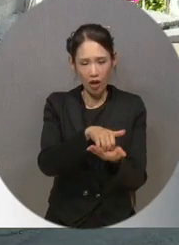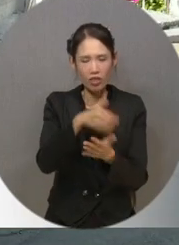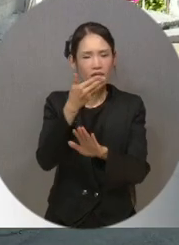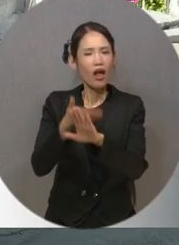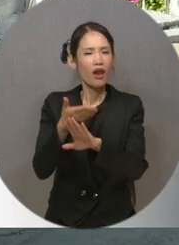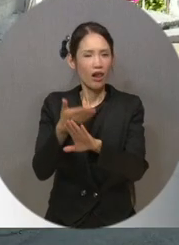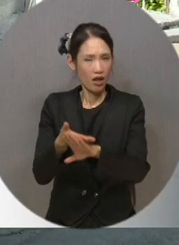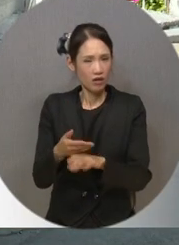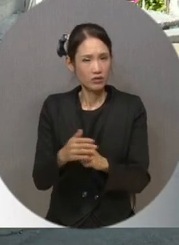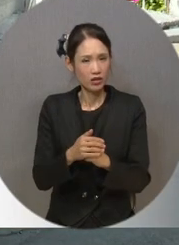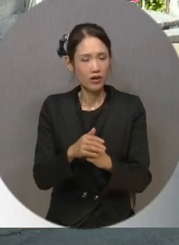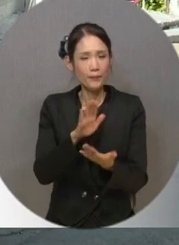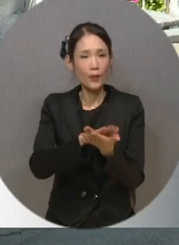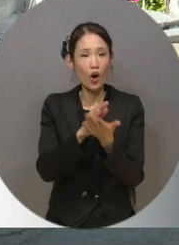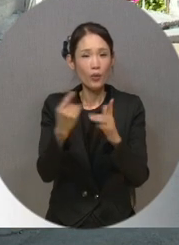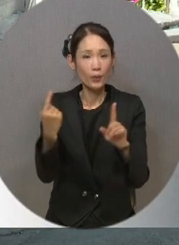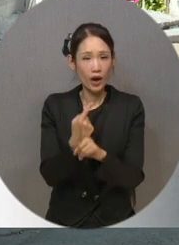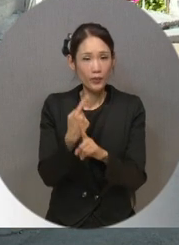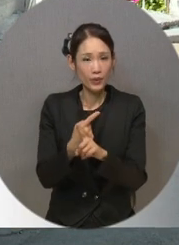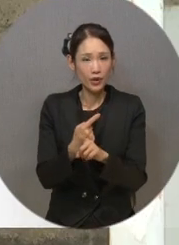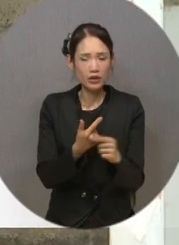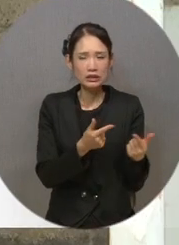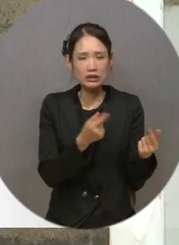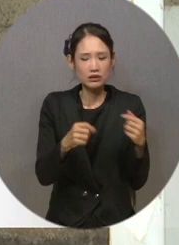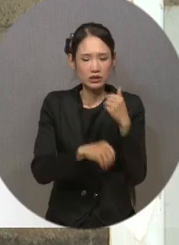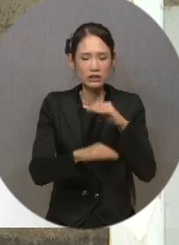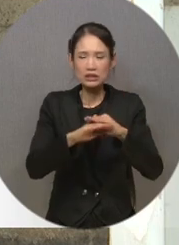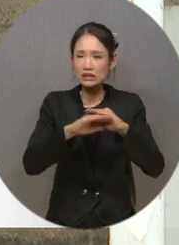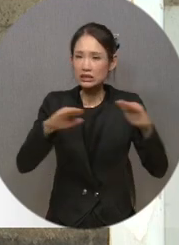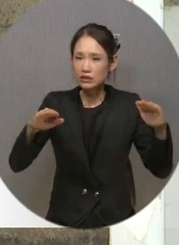있었다며 개정안에서는 단일한 기준으로